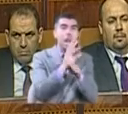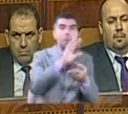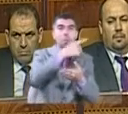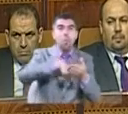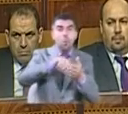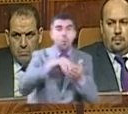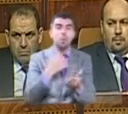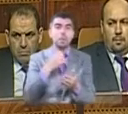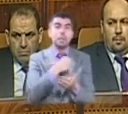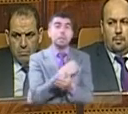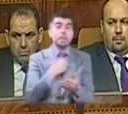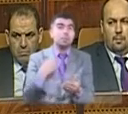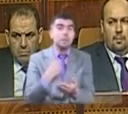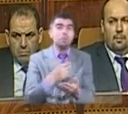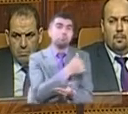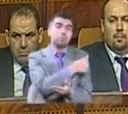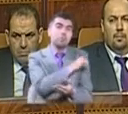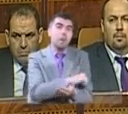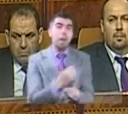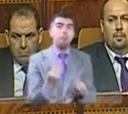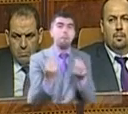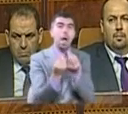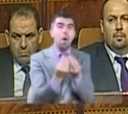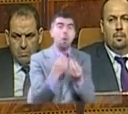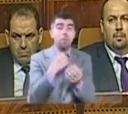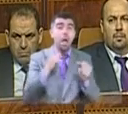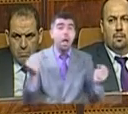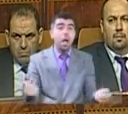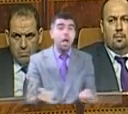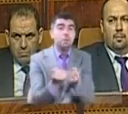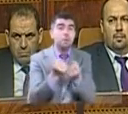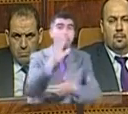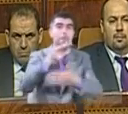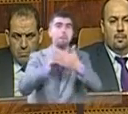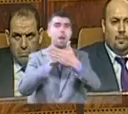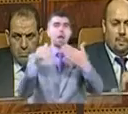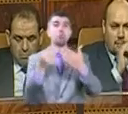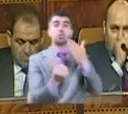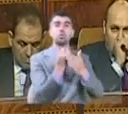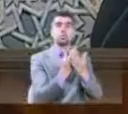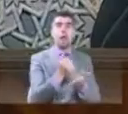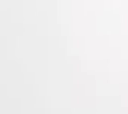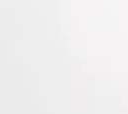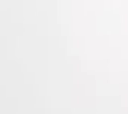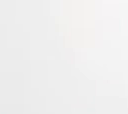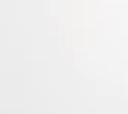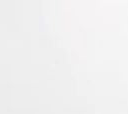الوزارية التي انعقدت البارحة للنهوض بالعالم القروي من أجل تقائية البرامج. شكرا السيدة النائبة المحترمة.